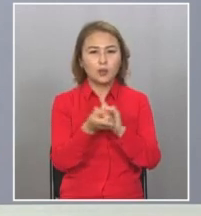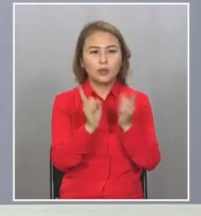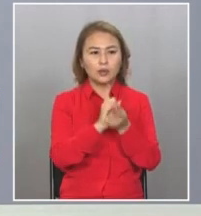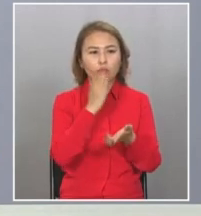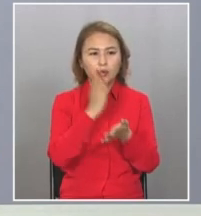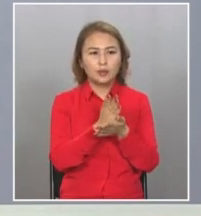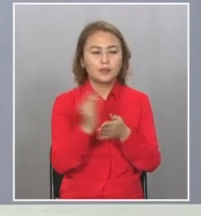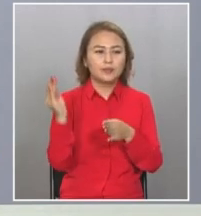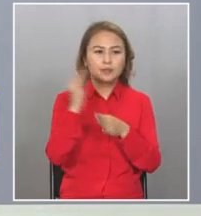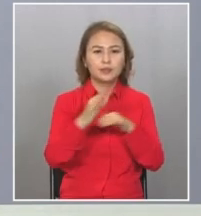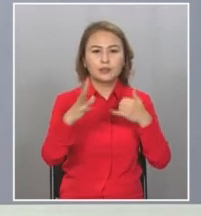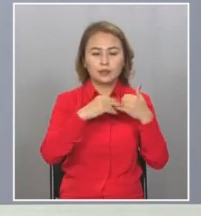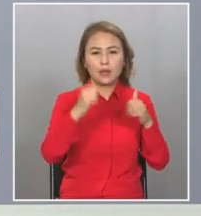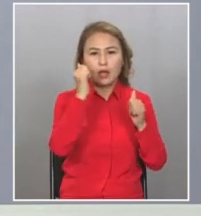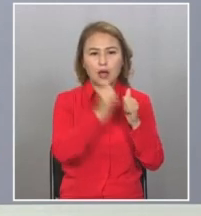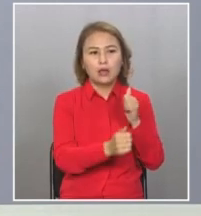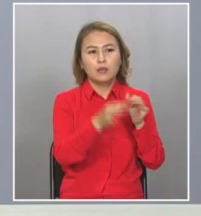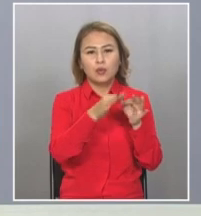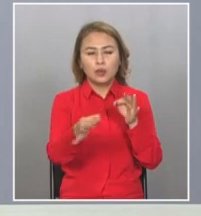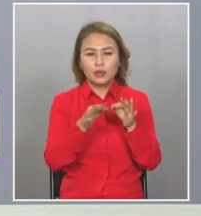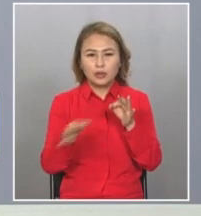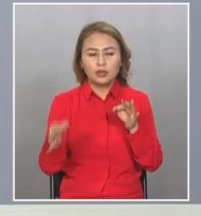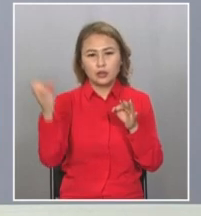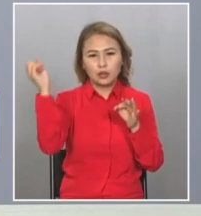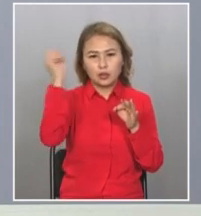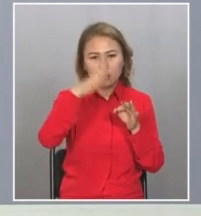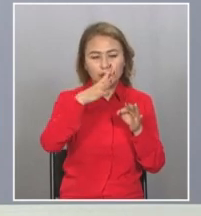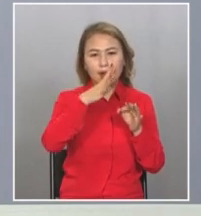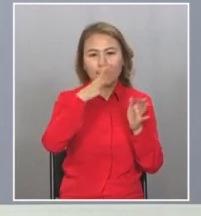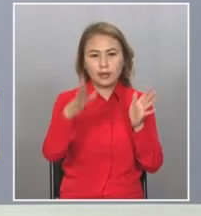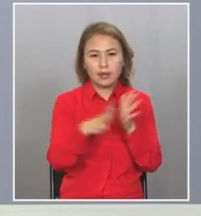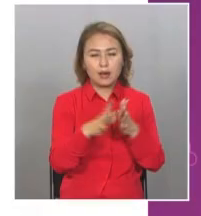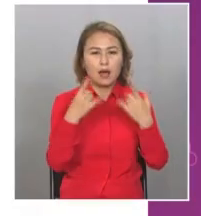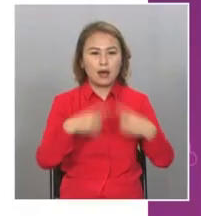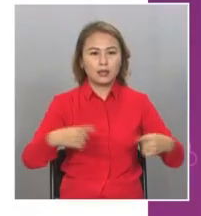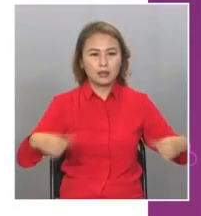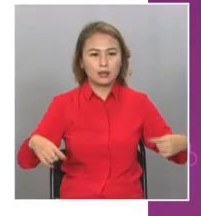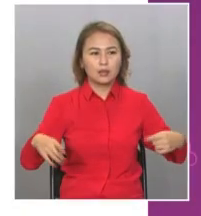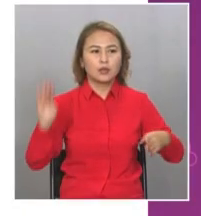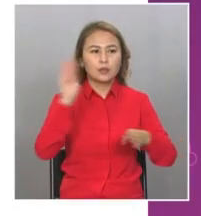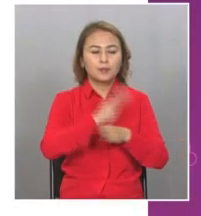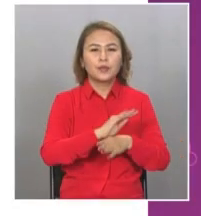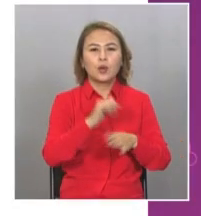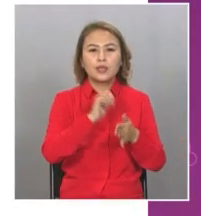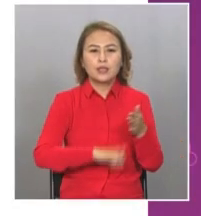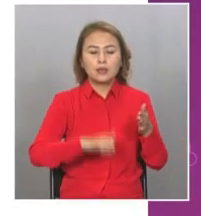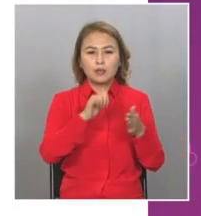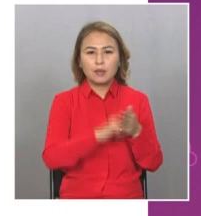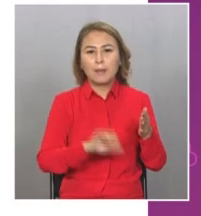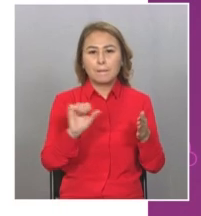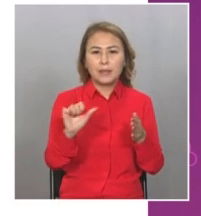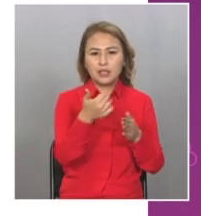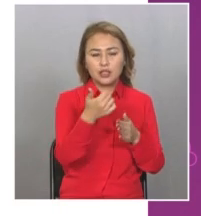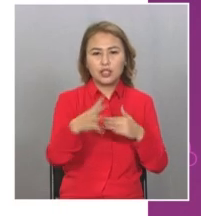дегеніміз, жердің әр бөлігіне күннің энергиясы әр келкі түседі. Оның себебі,